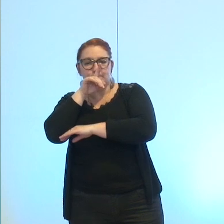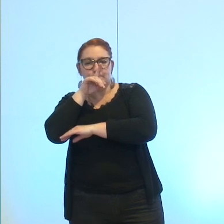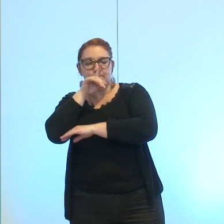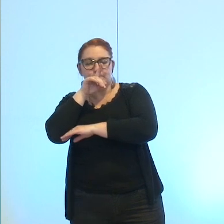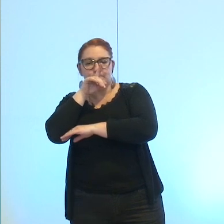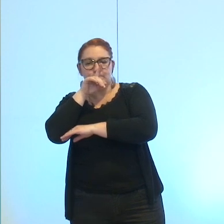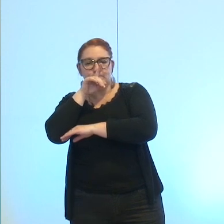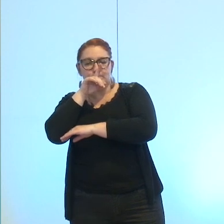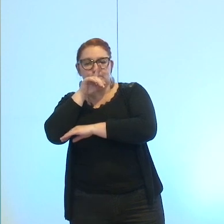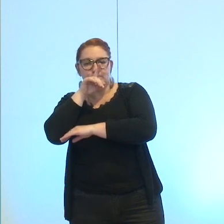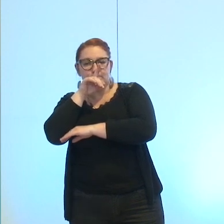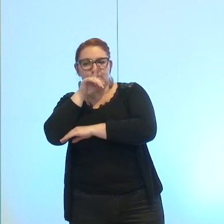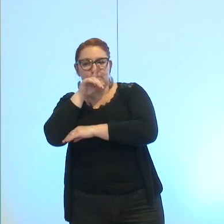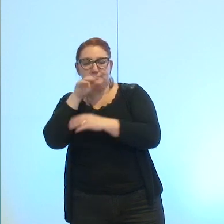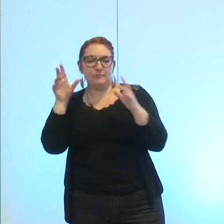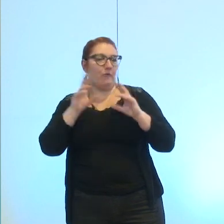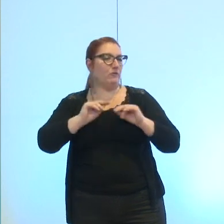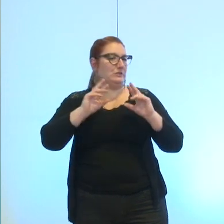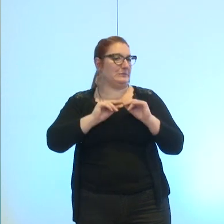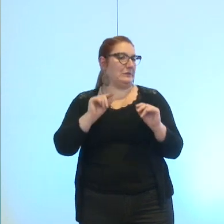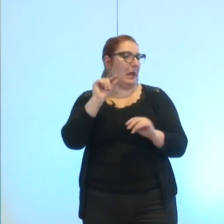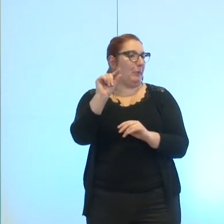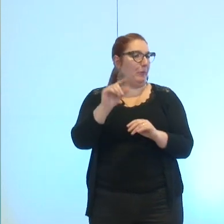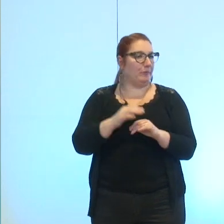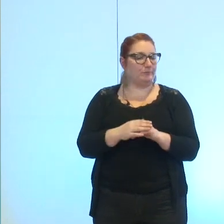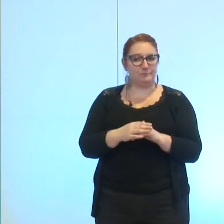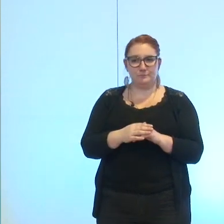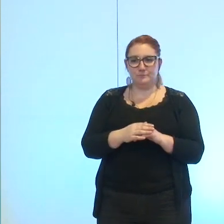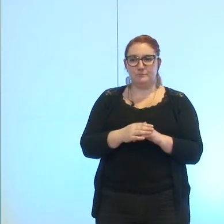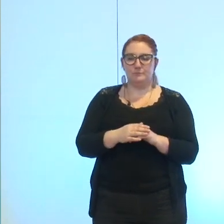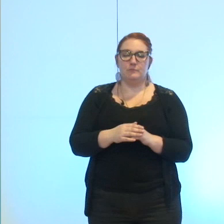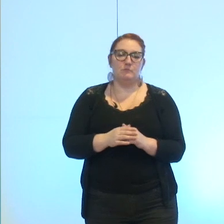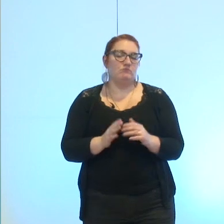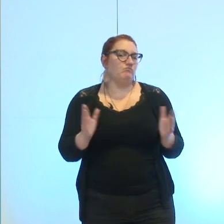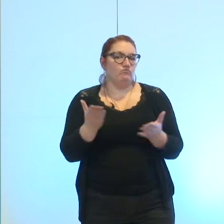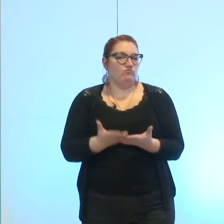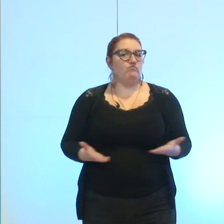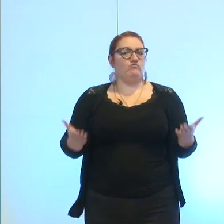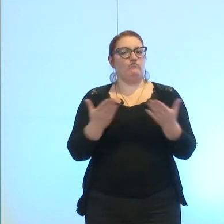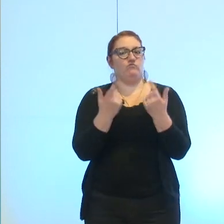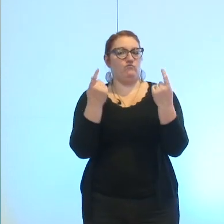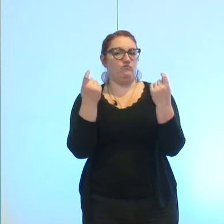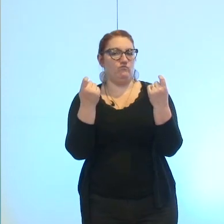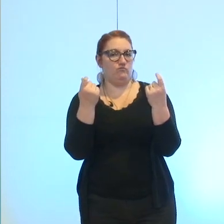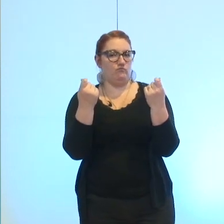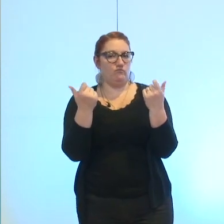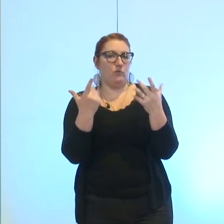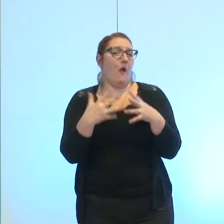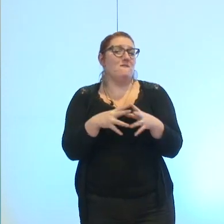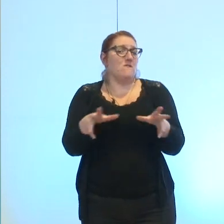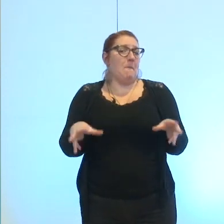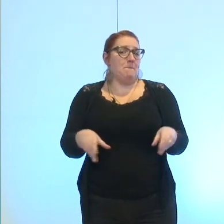annexes expliquons un peu les choses si on vous fait si on voulait faire l'analyse de la situation financière d'un